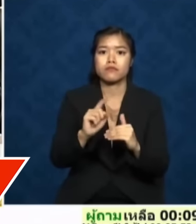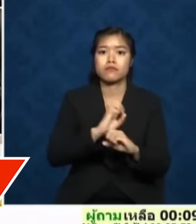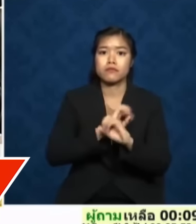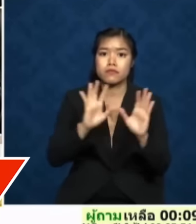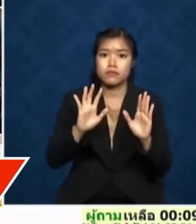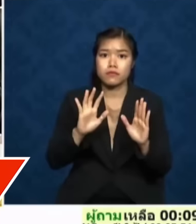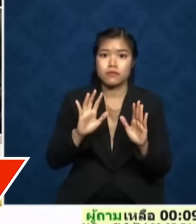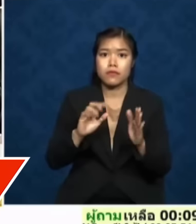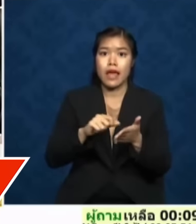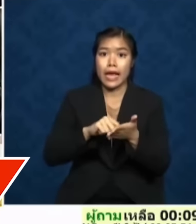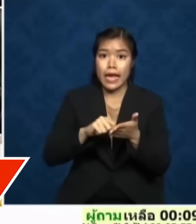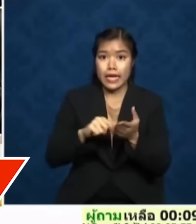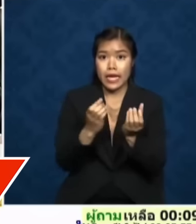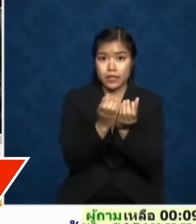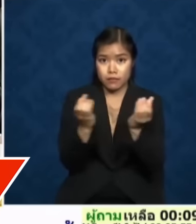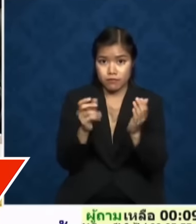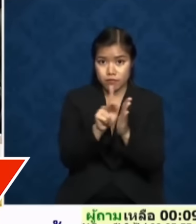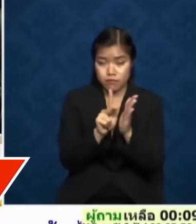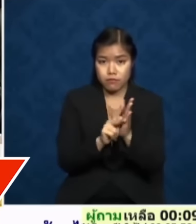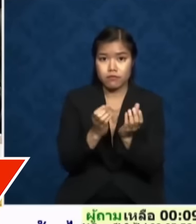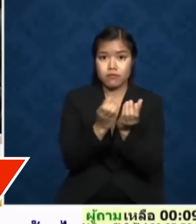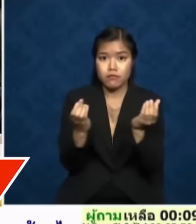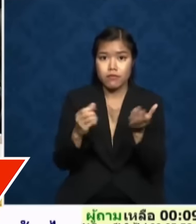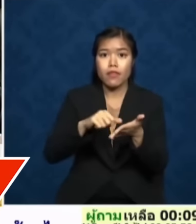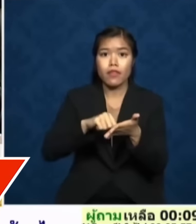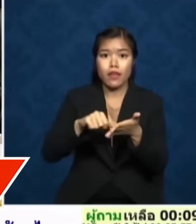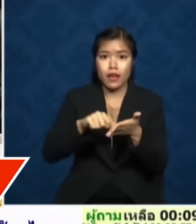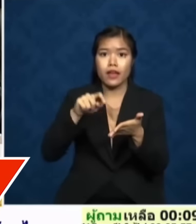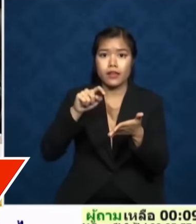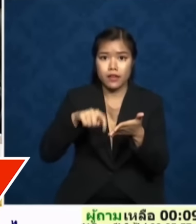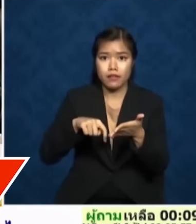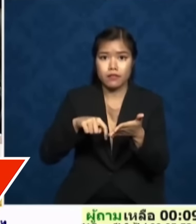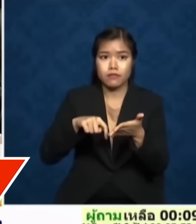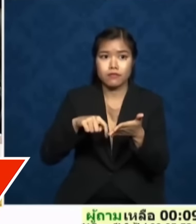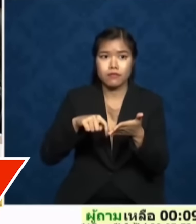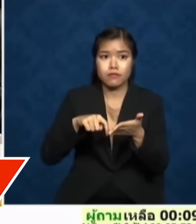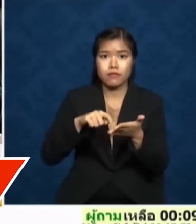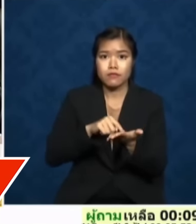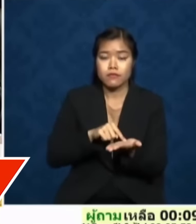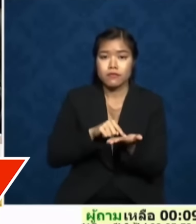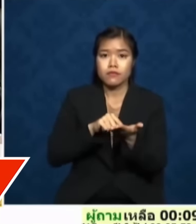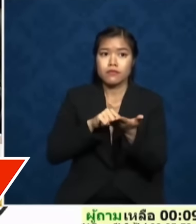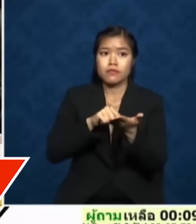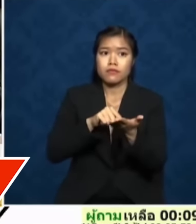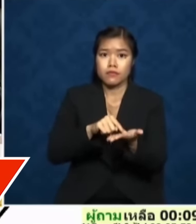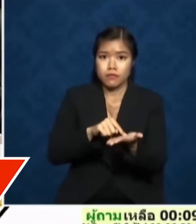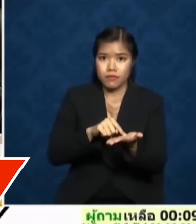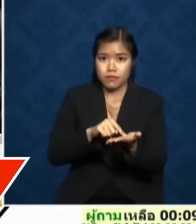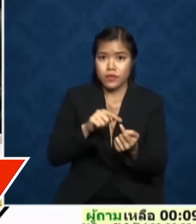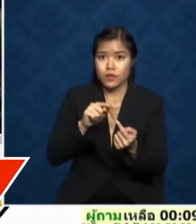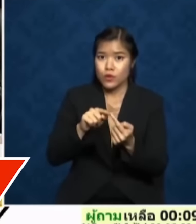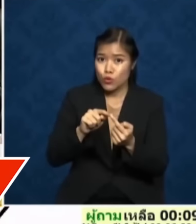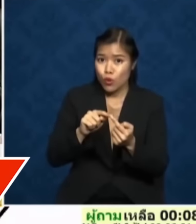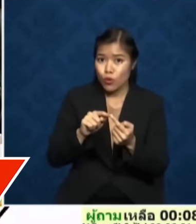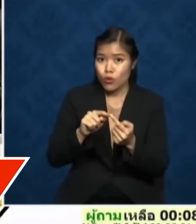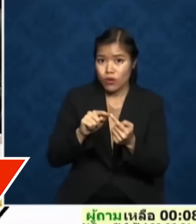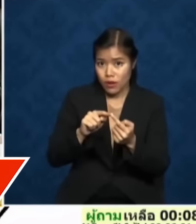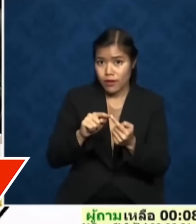ก้ไขรัฐธรรมนูญเนี่ยนะครับจะไปส่งผลให้เกิดการเปลี่ยนแปลงระบอบการปกครองหรือรูปแบบ